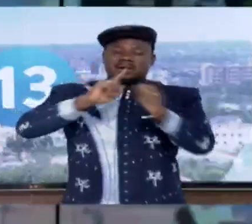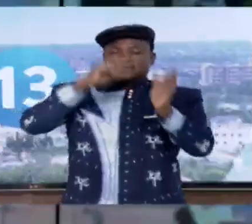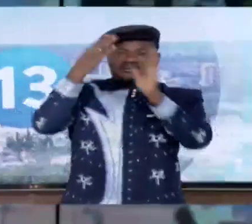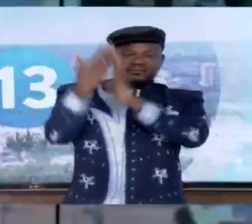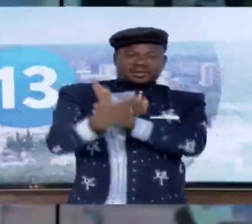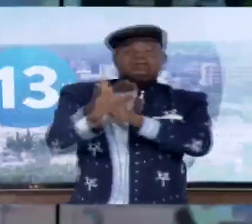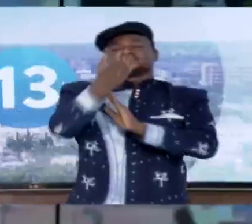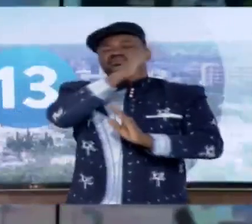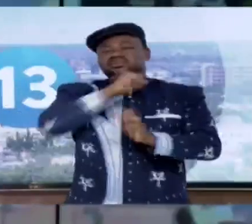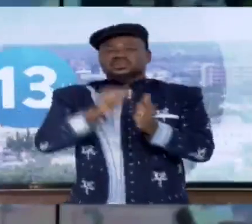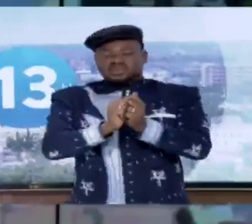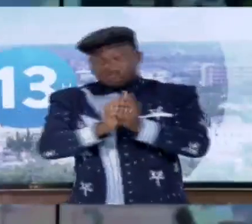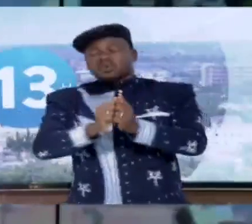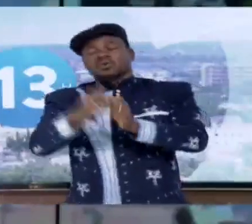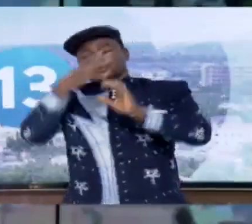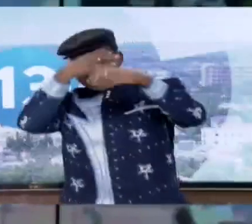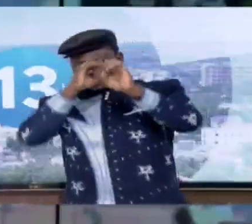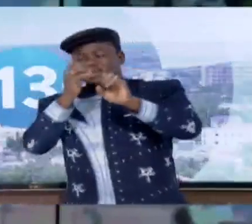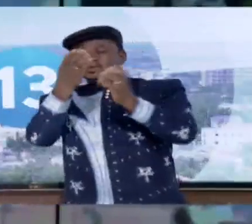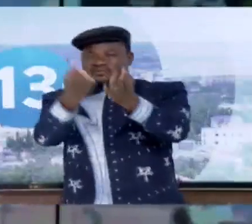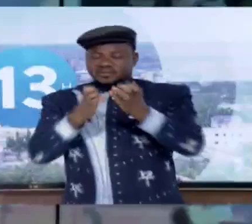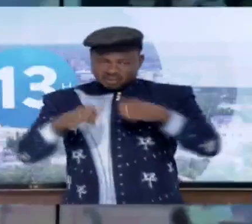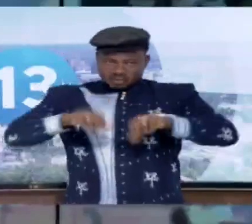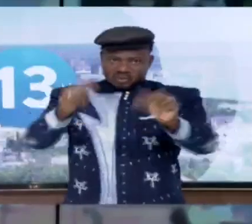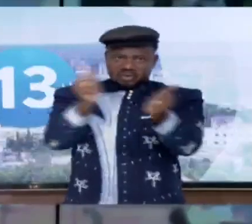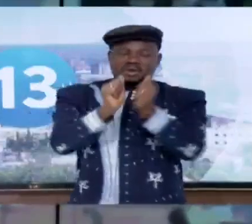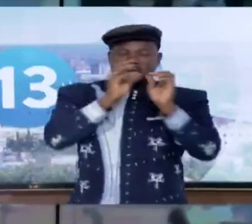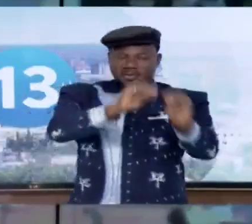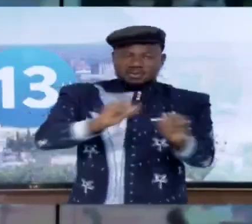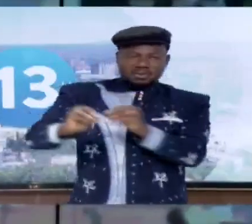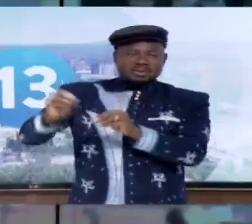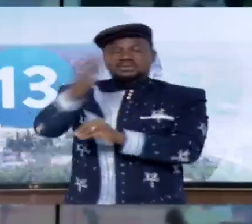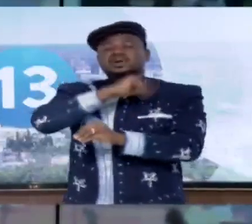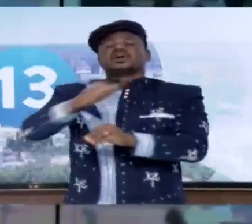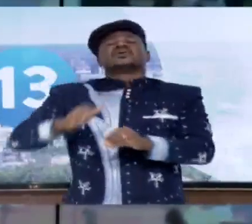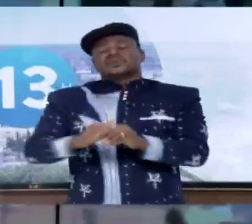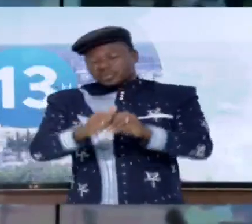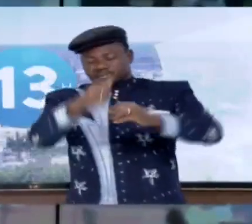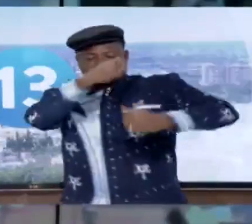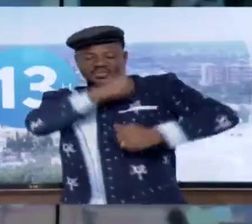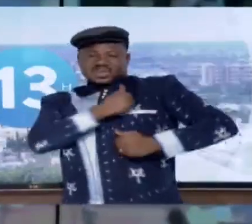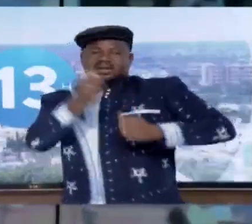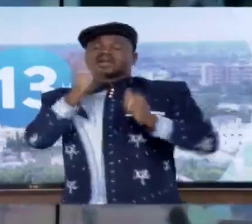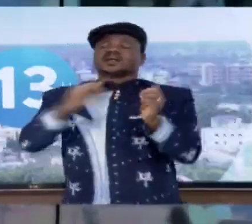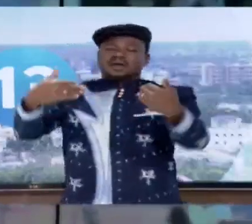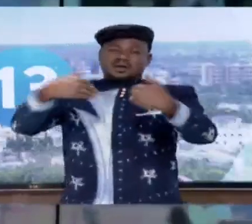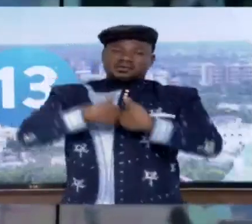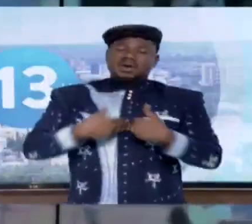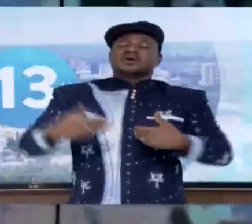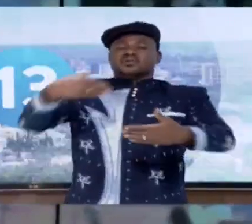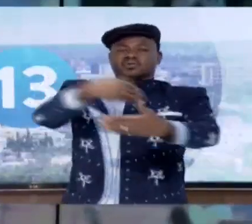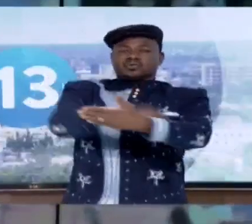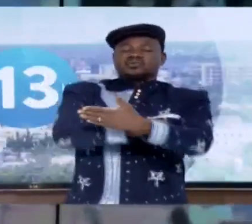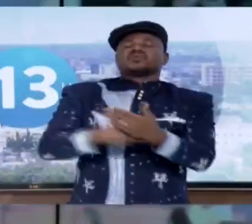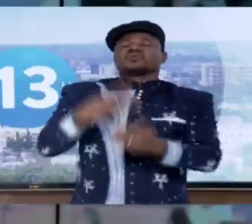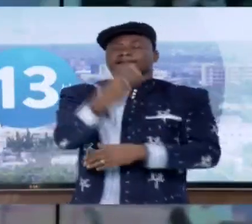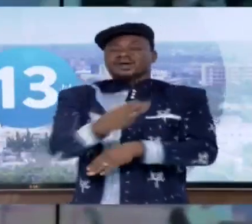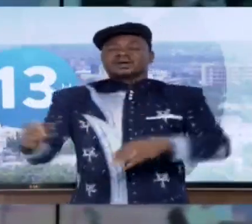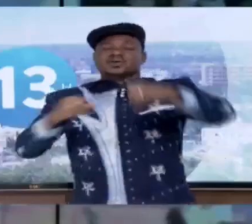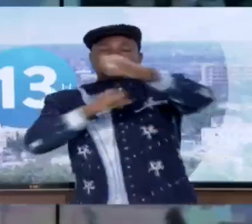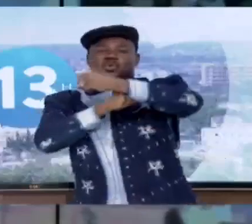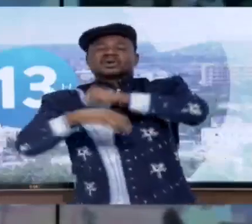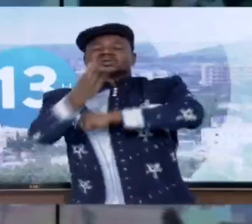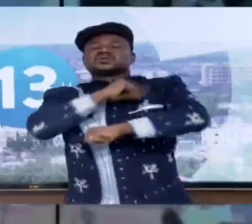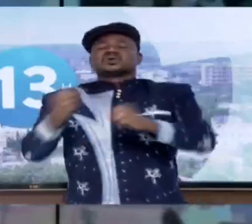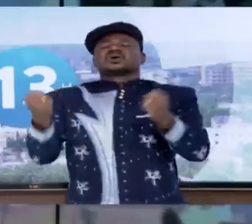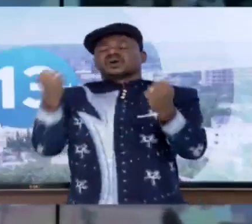Ibrahim Traoré, qui entend poursuivre la réorganisation de l'armée et l'acquisition de nouveaux moyens de protection et de combat. Discours